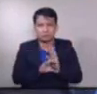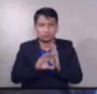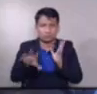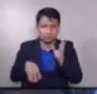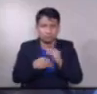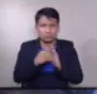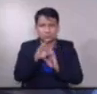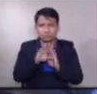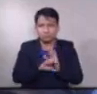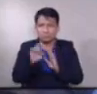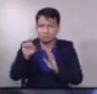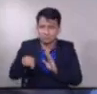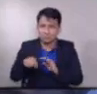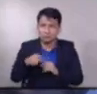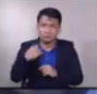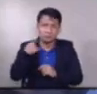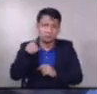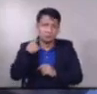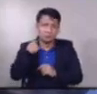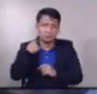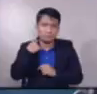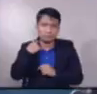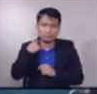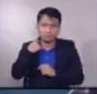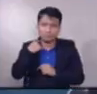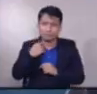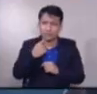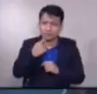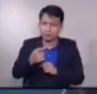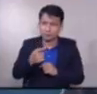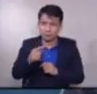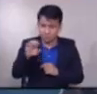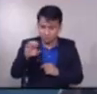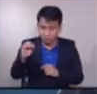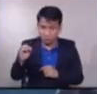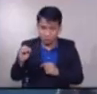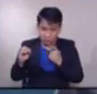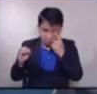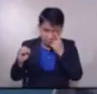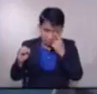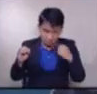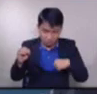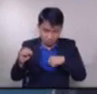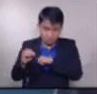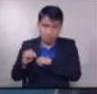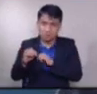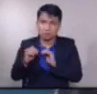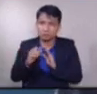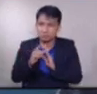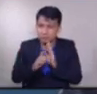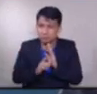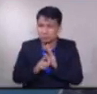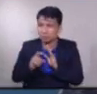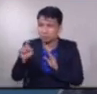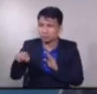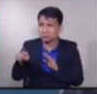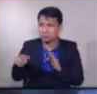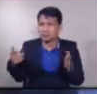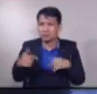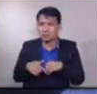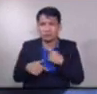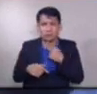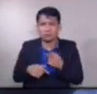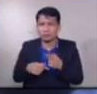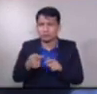commission. Kung alam ko but na, that's already executive. Pag Senate ka, syempre legislative ka lang. Tama yun. But then again,